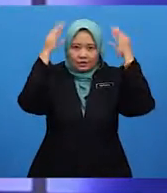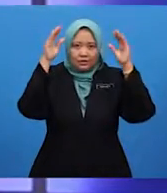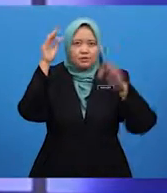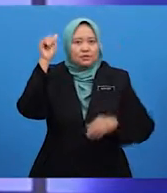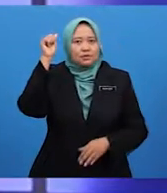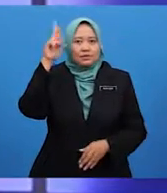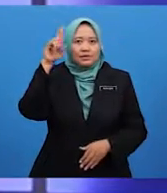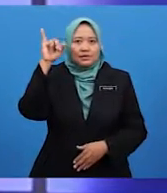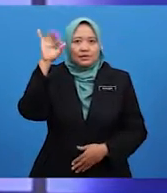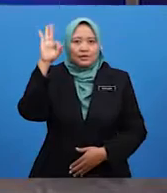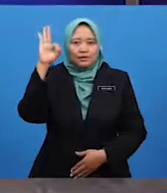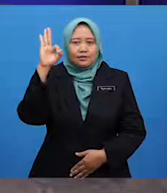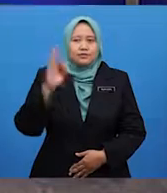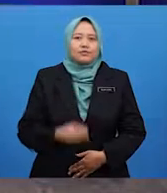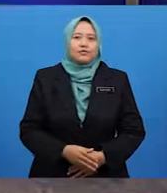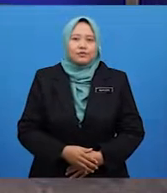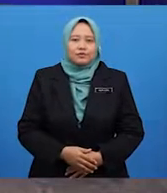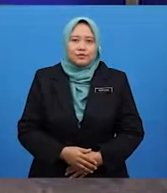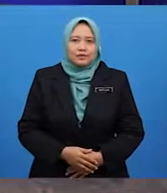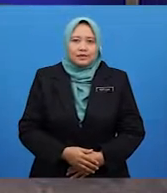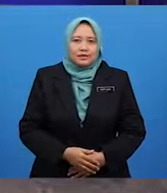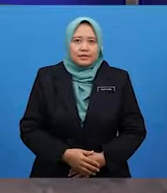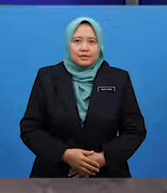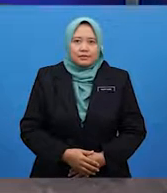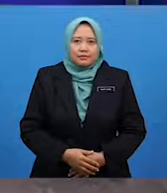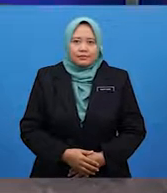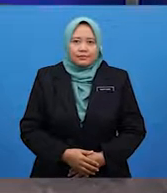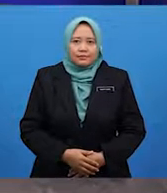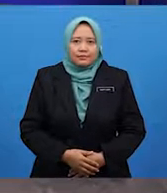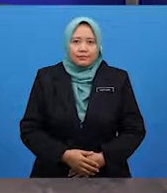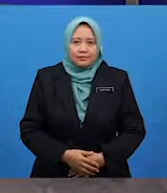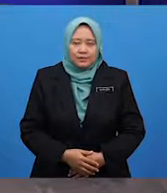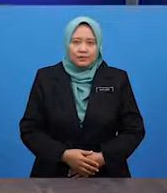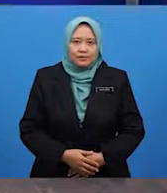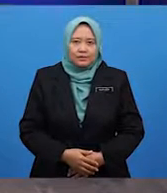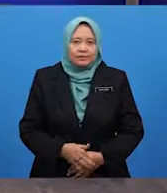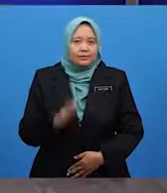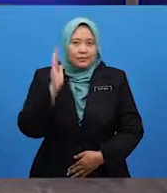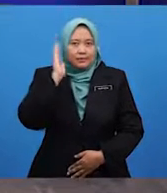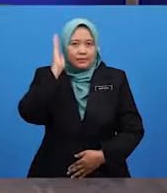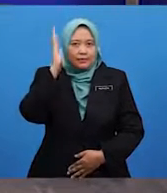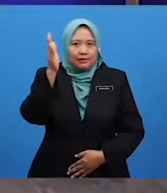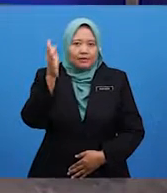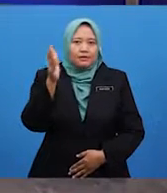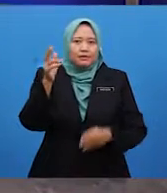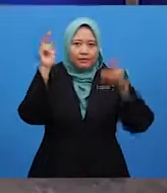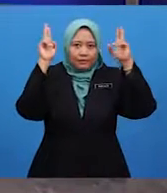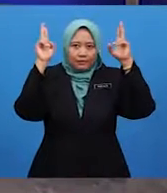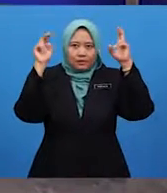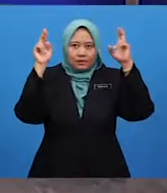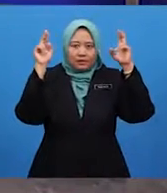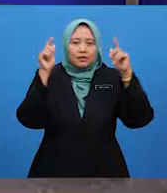Canvas SV. Dan kali ini Cikgu Don bersama dengan Cikgu Arif akan membentangkan tata cara